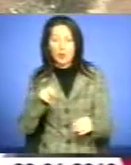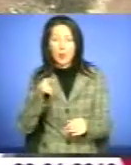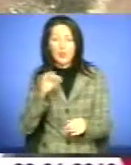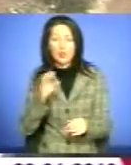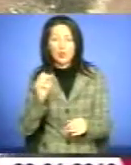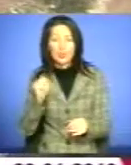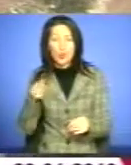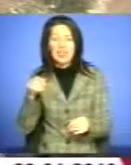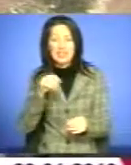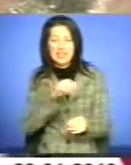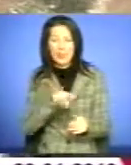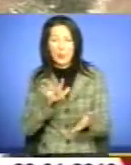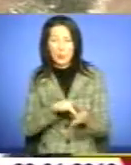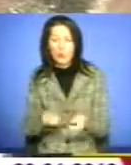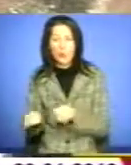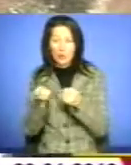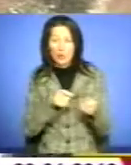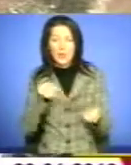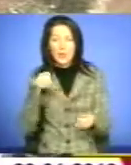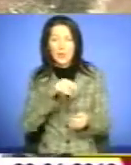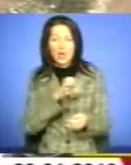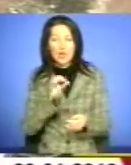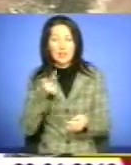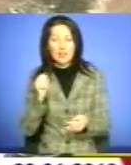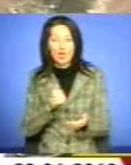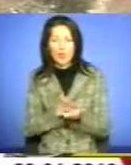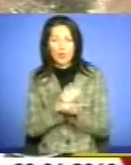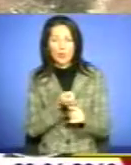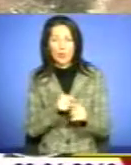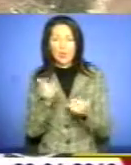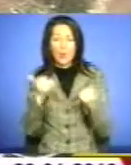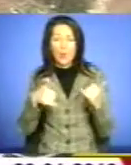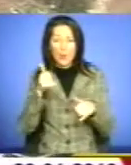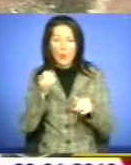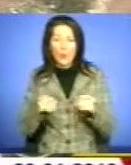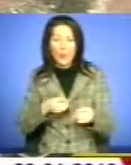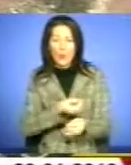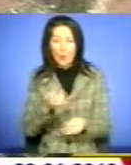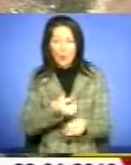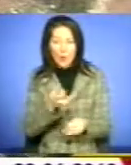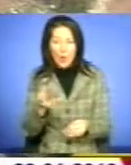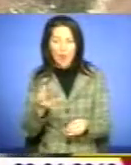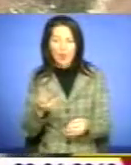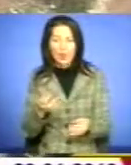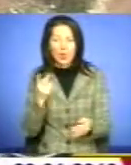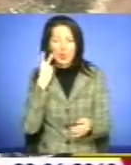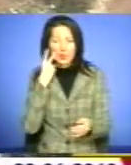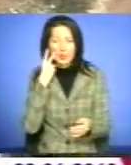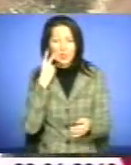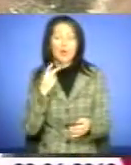розвезені пісок. Служби, які посипають до дороги, постійно бункера